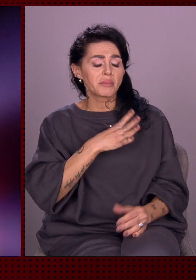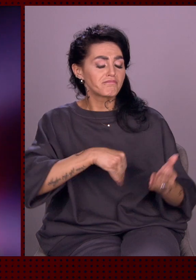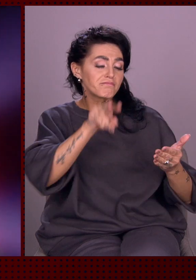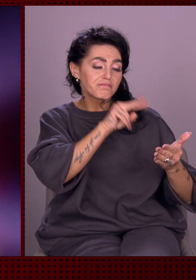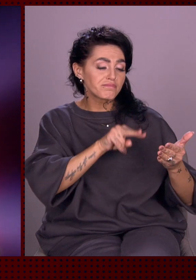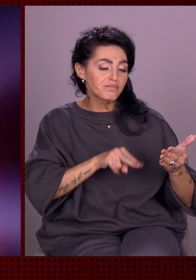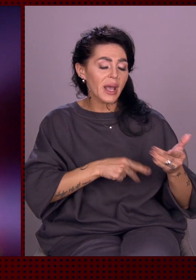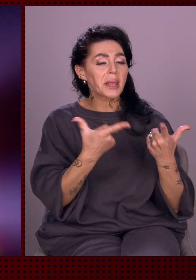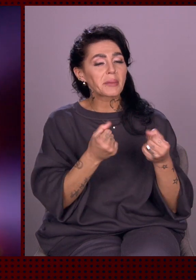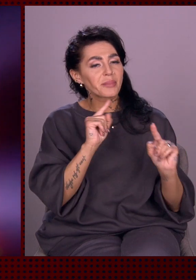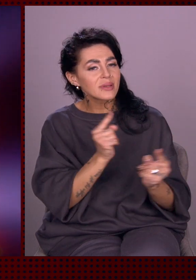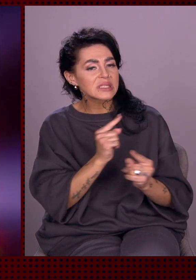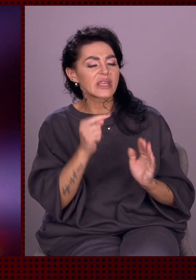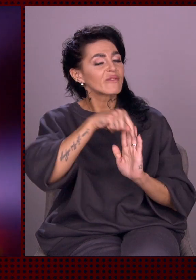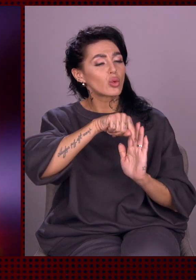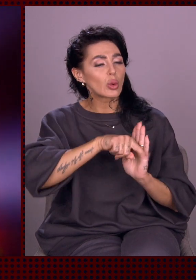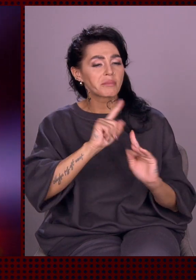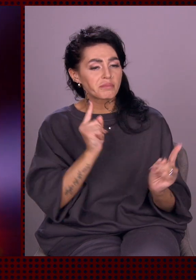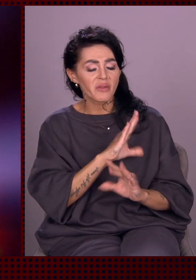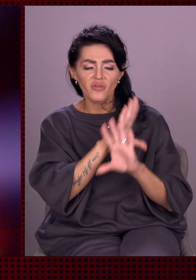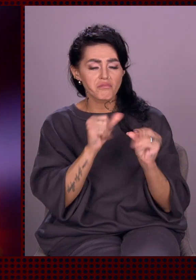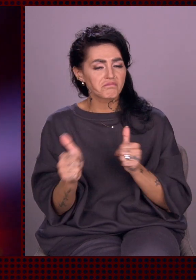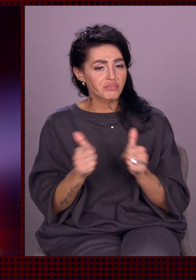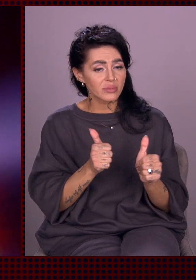де ти співаєш, що ти співаєш, кавери, це все добре,